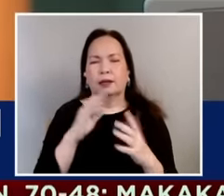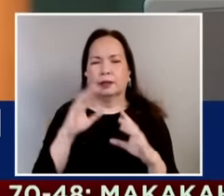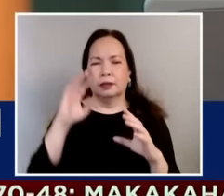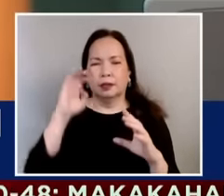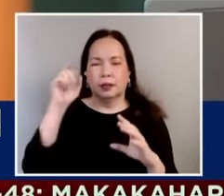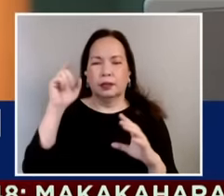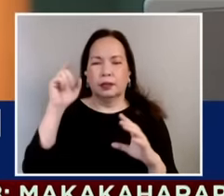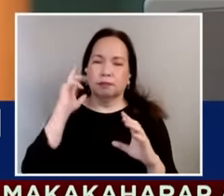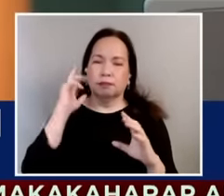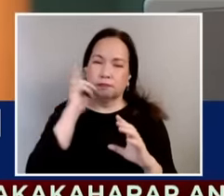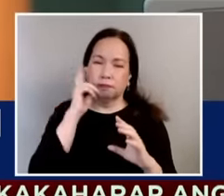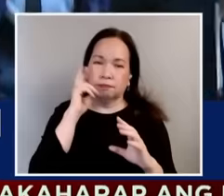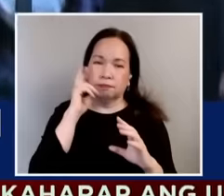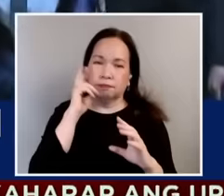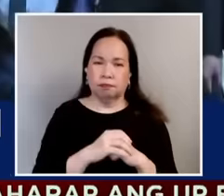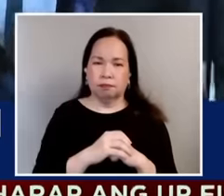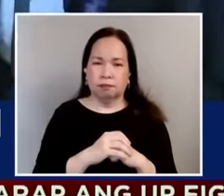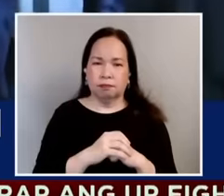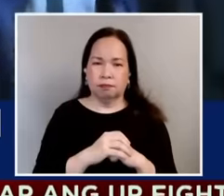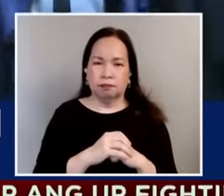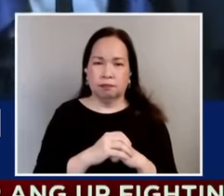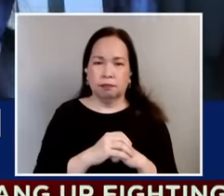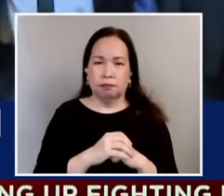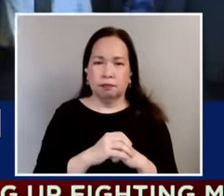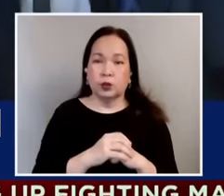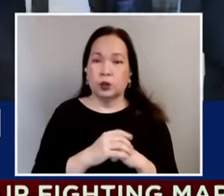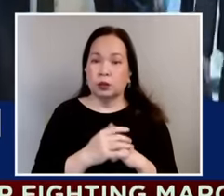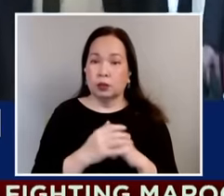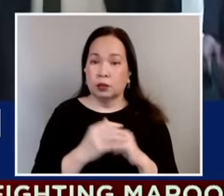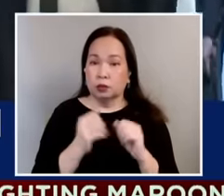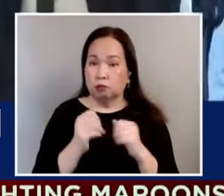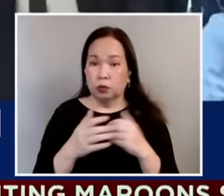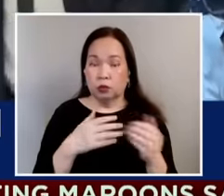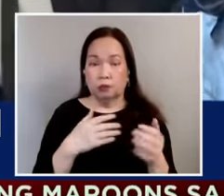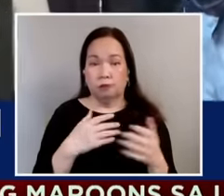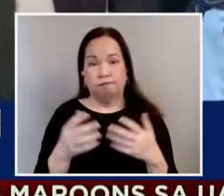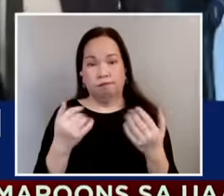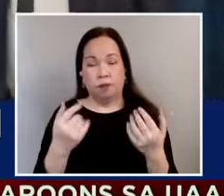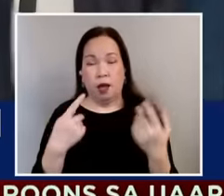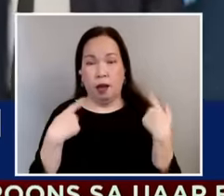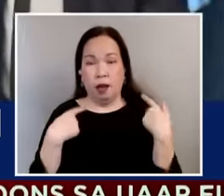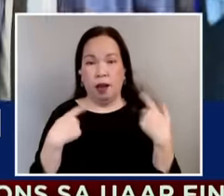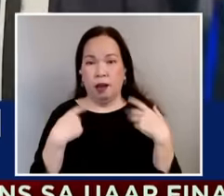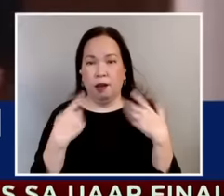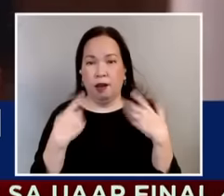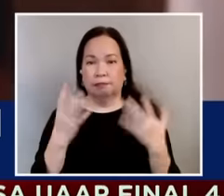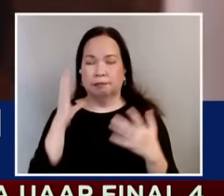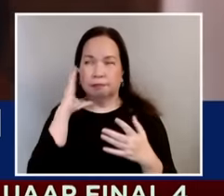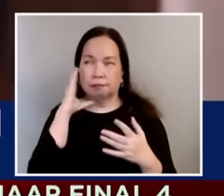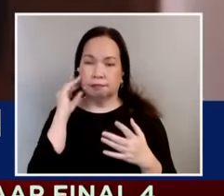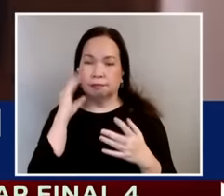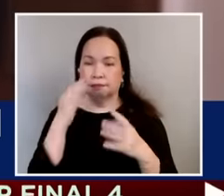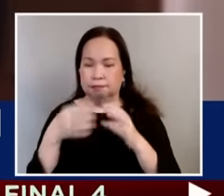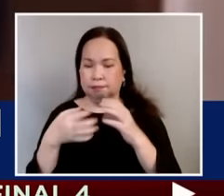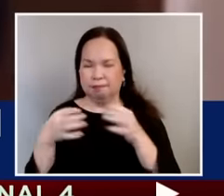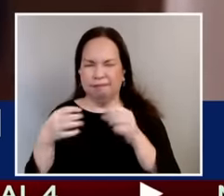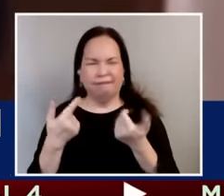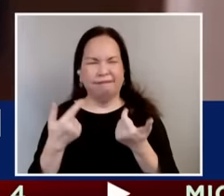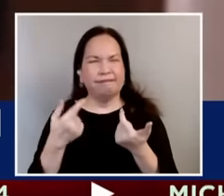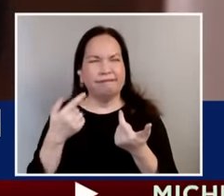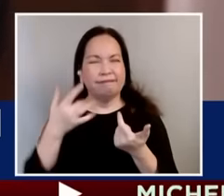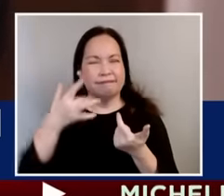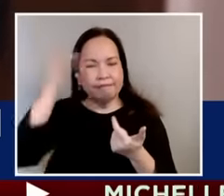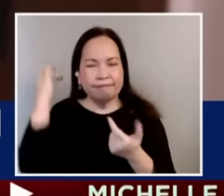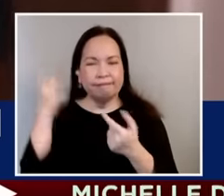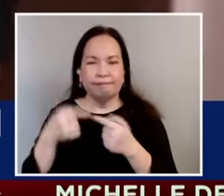Manila Representative Benvenido Abante. Sa harap ito ng ilang buwang tensyon sa pagitan ng pamilya Duterte at Kamara na nag-umpisa nung layasan ni